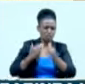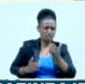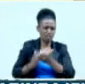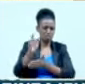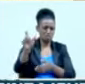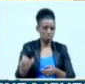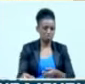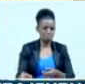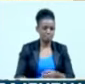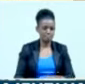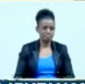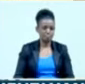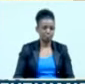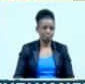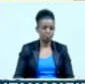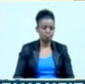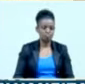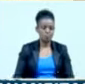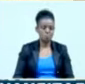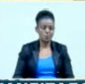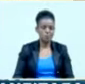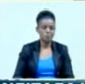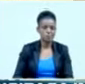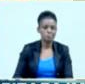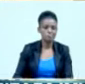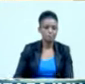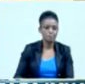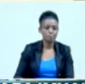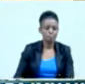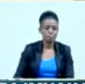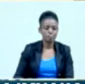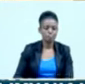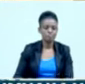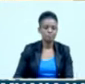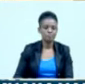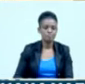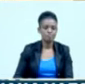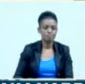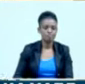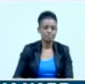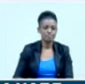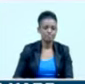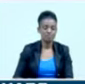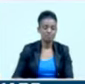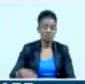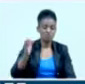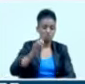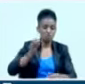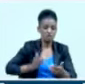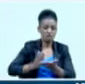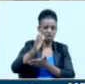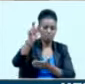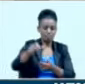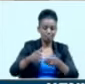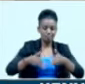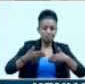muntu. Protection of lives and preservation of human rights. Komisiyo y'uburenganzira bwa